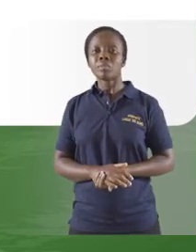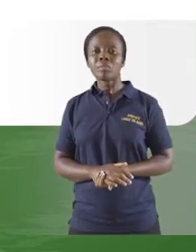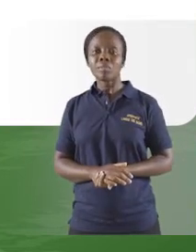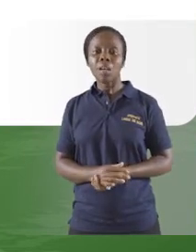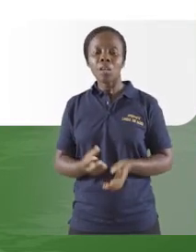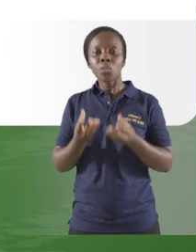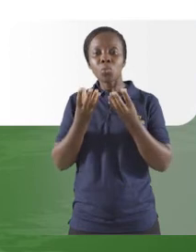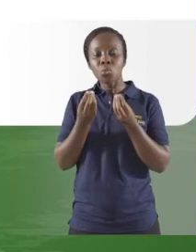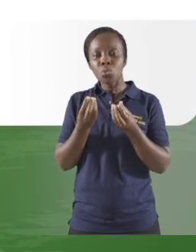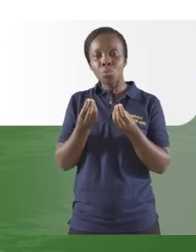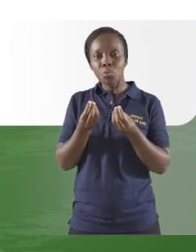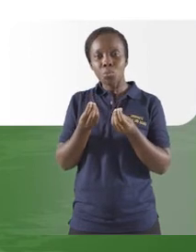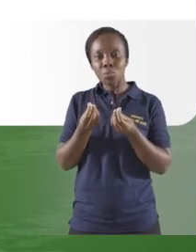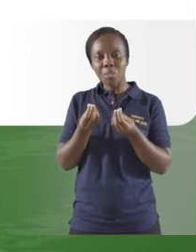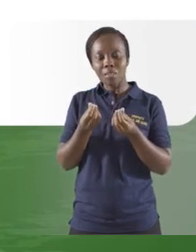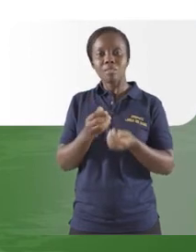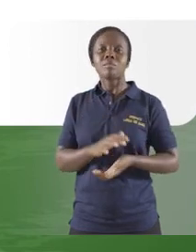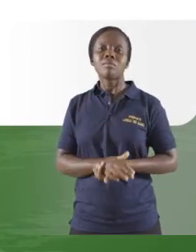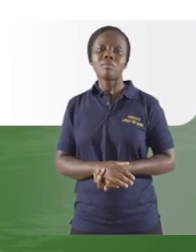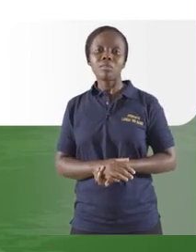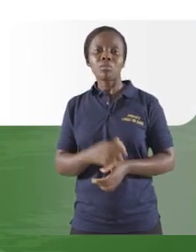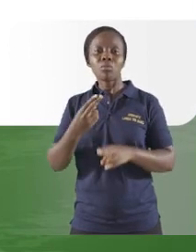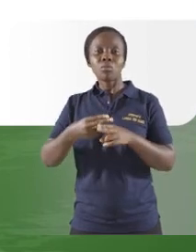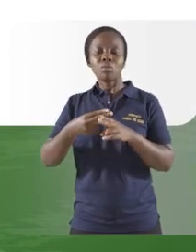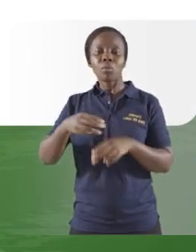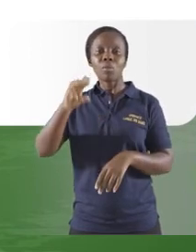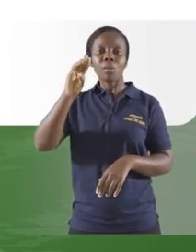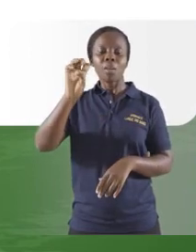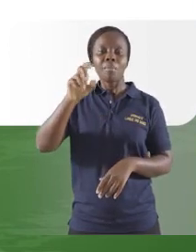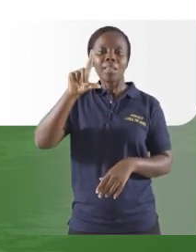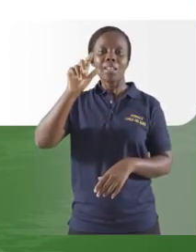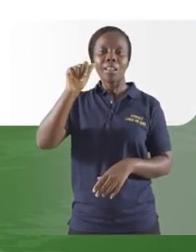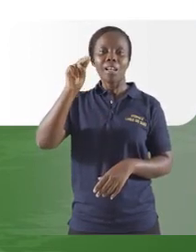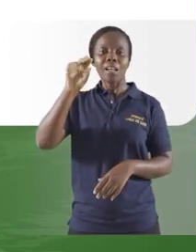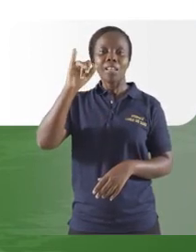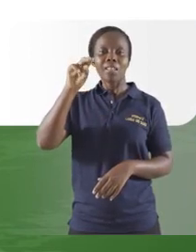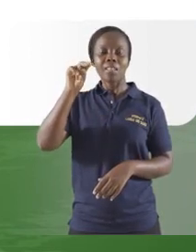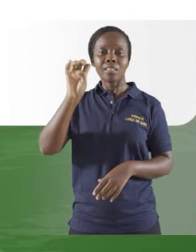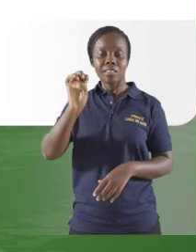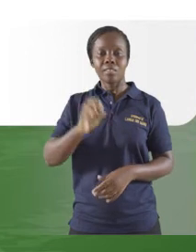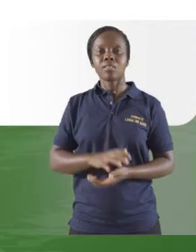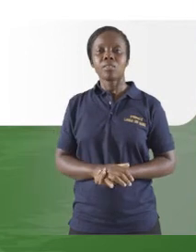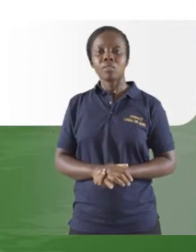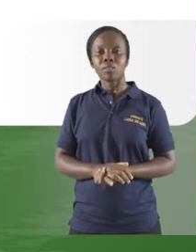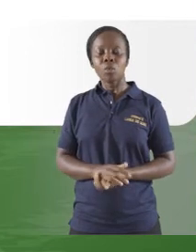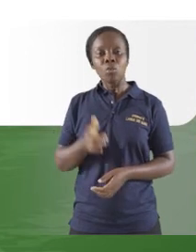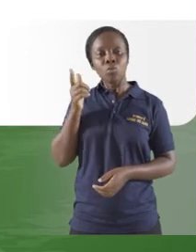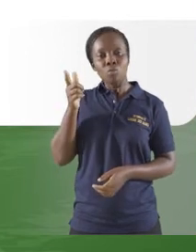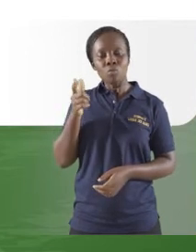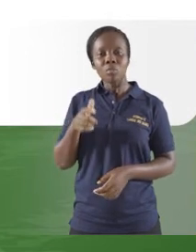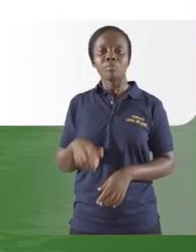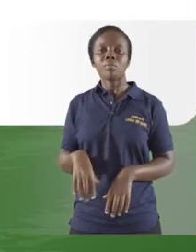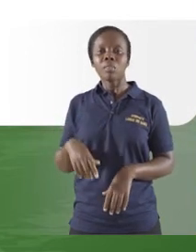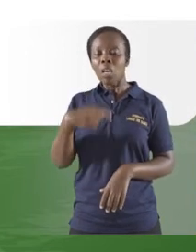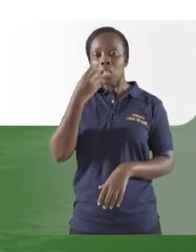d'un pigment, la mélanine, responsable de la